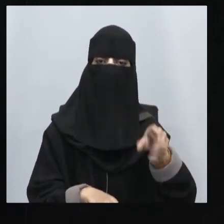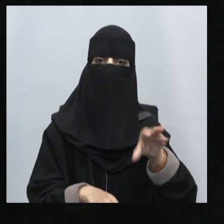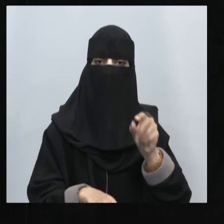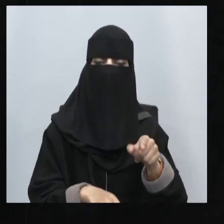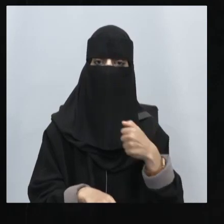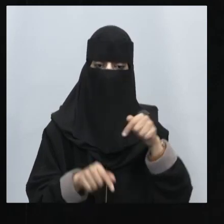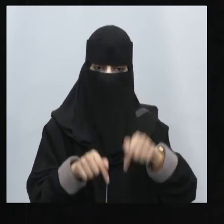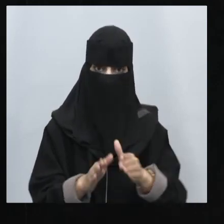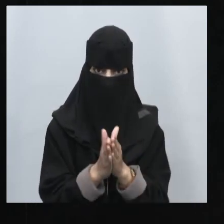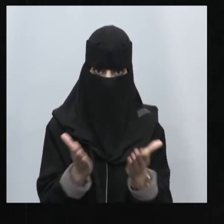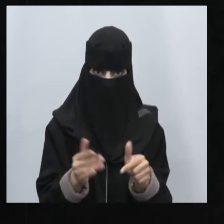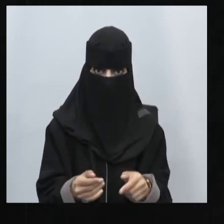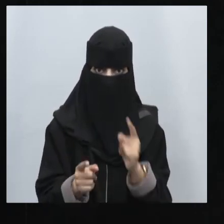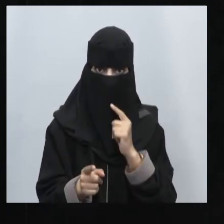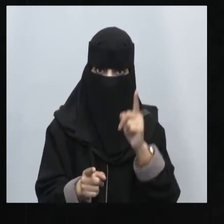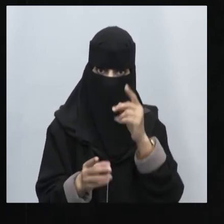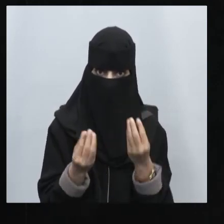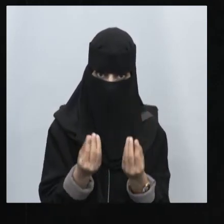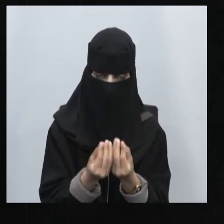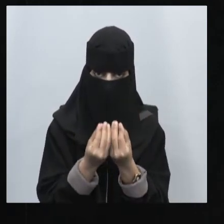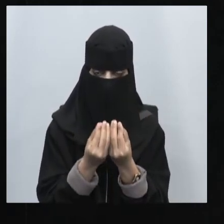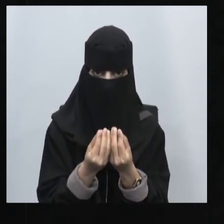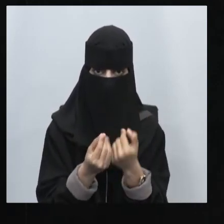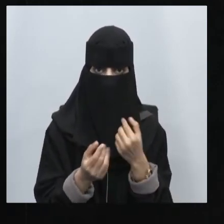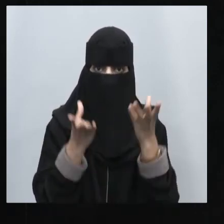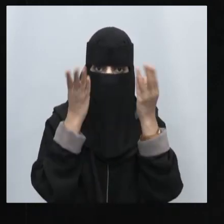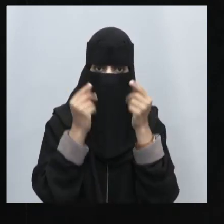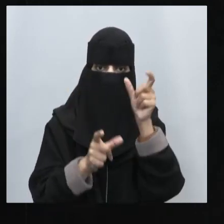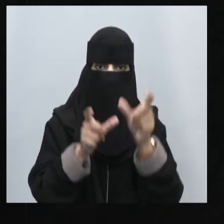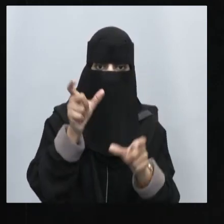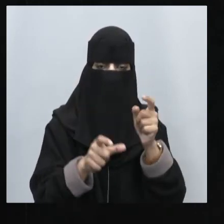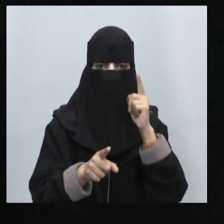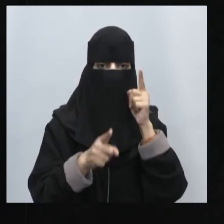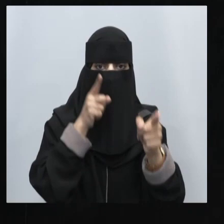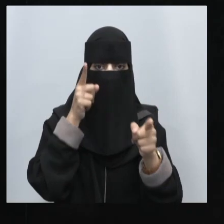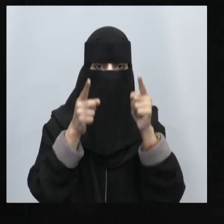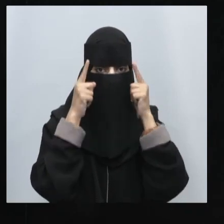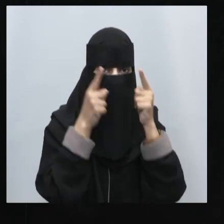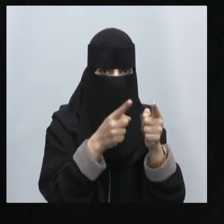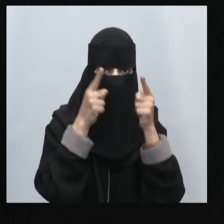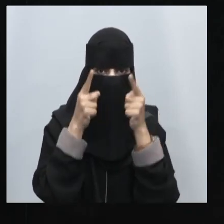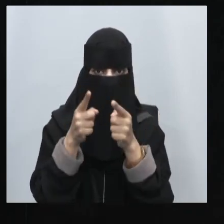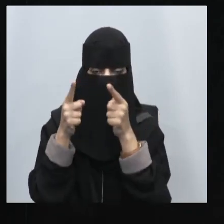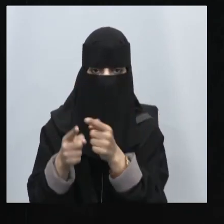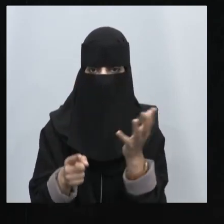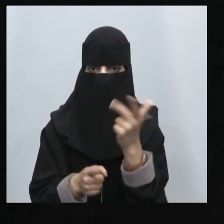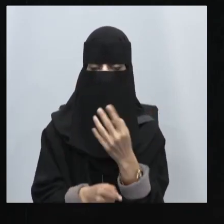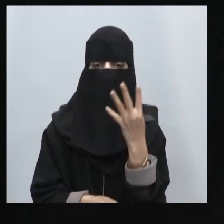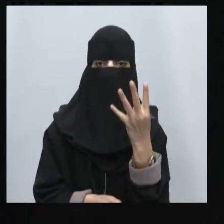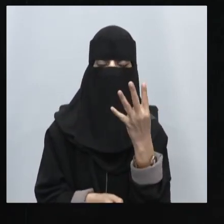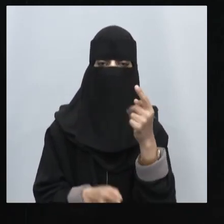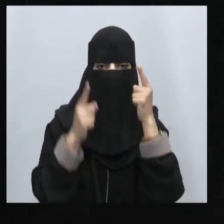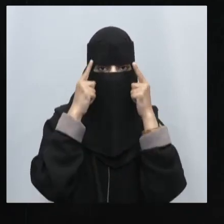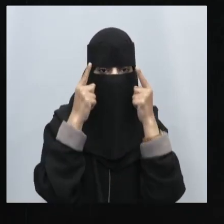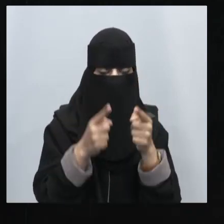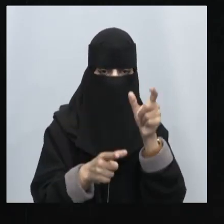منهجنا لهذا الفصل الدراسي بمشيئه الله تعالى سوف نتعرف على ابرز هؤلاء الخلفاء وهم اربعه من